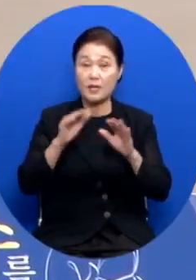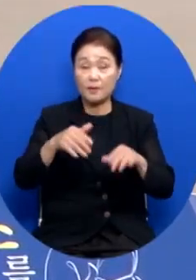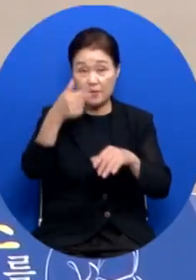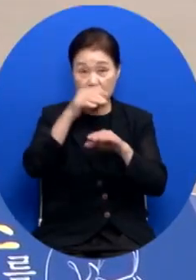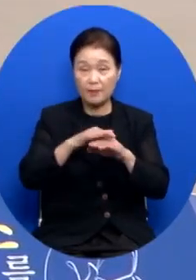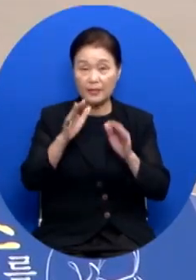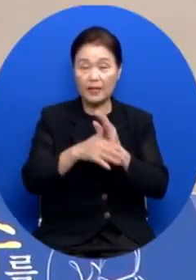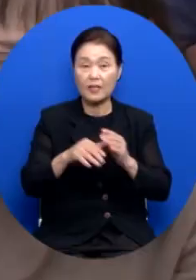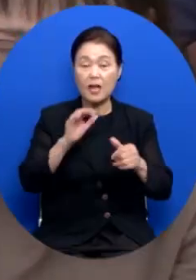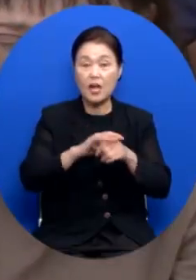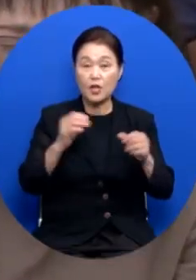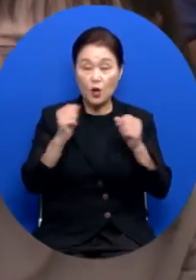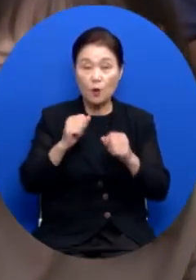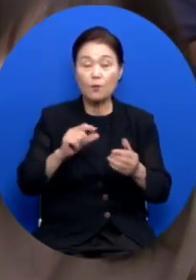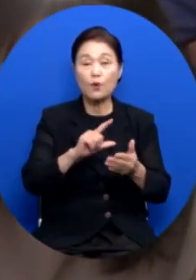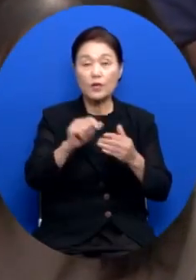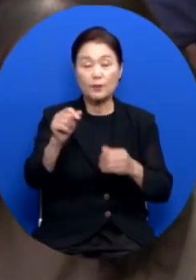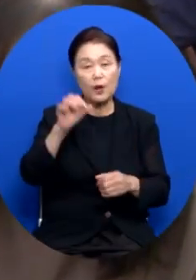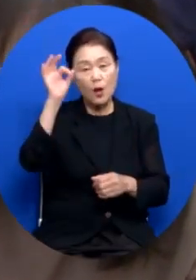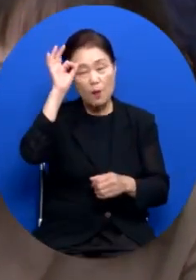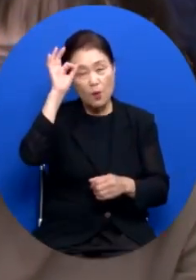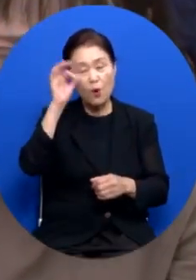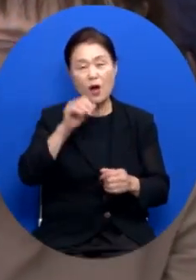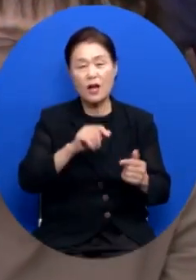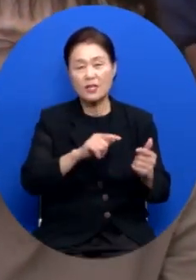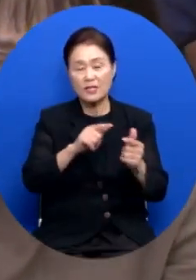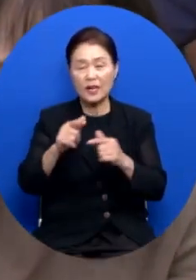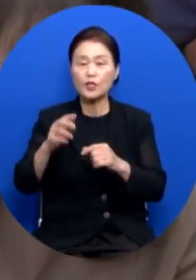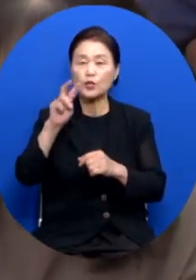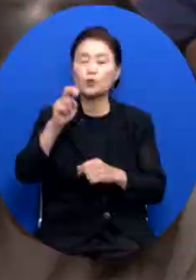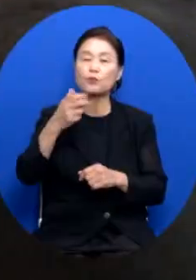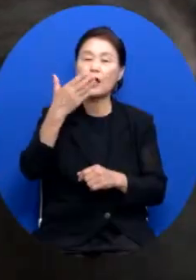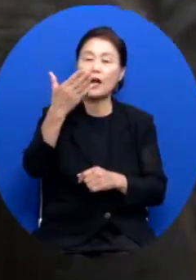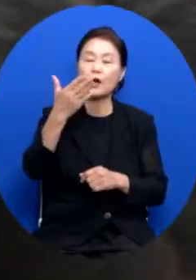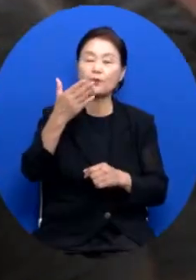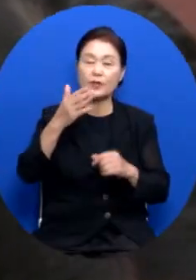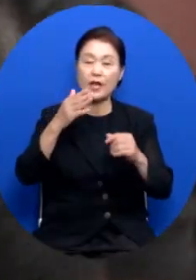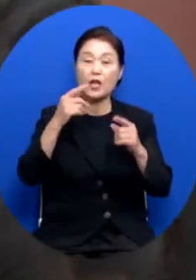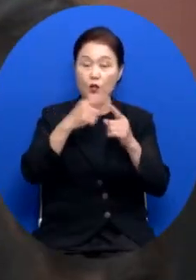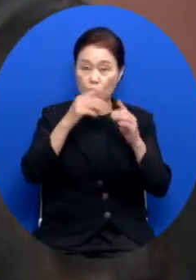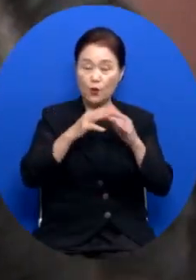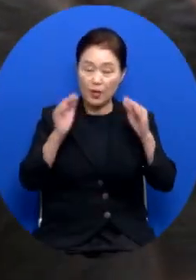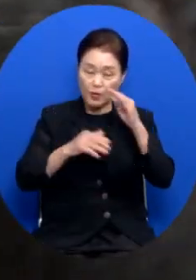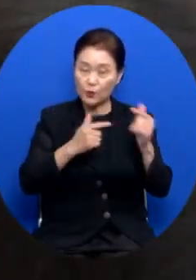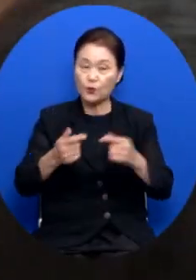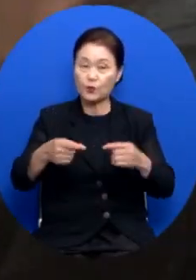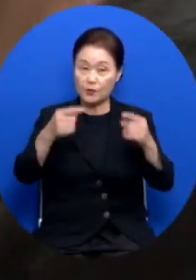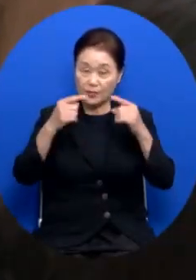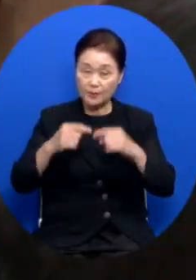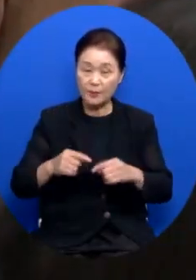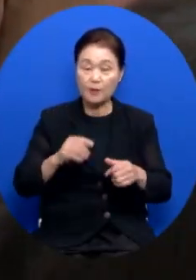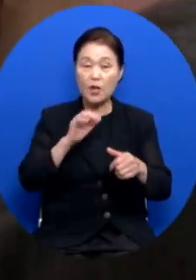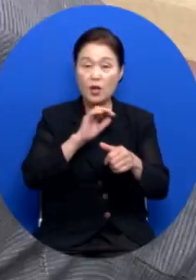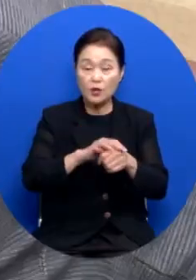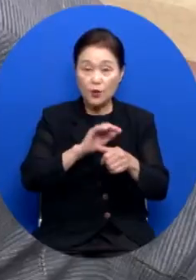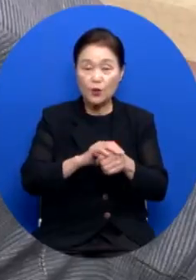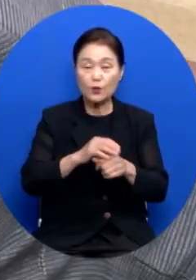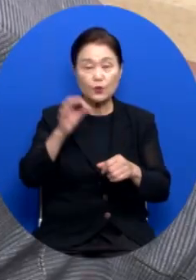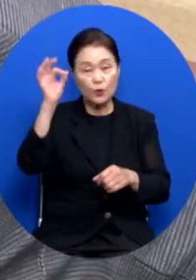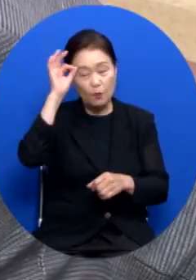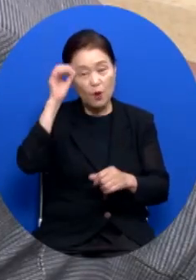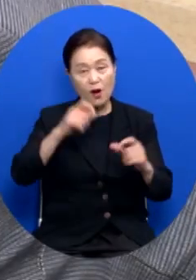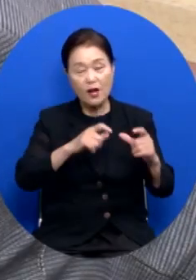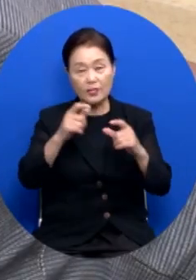집회는 경북지방회 경주 포항 감찰 소속 29개 교회 성도들이 참석했으며 경주 포항 지역의 복음